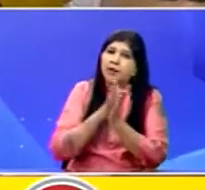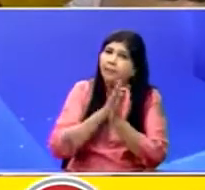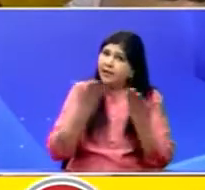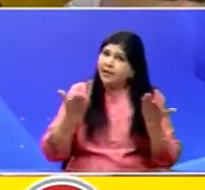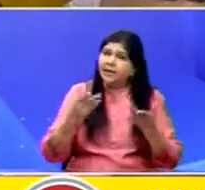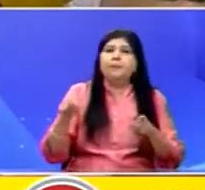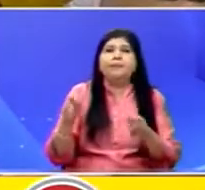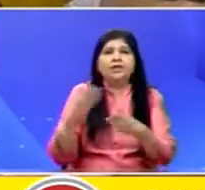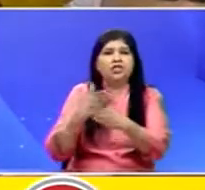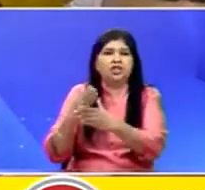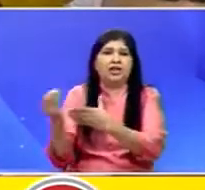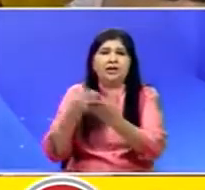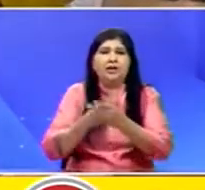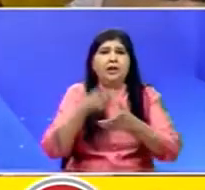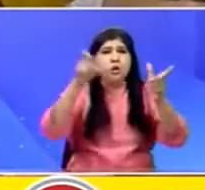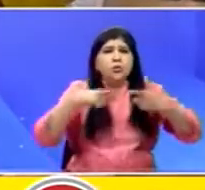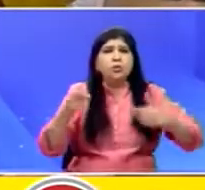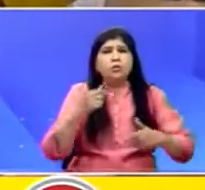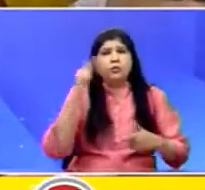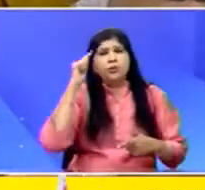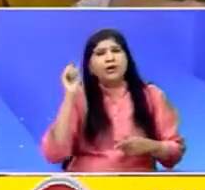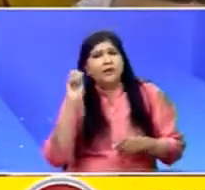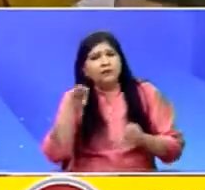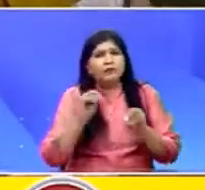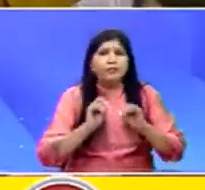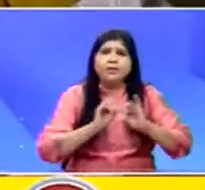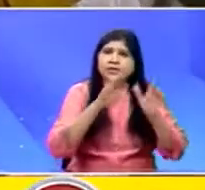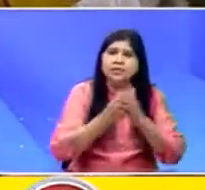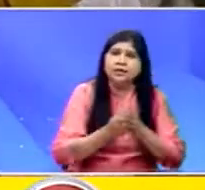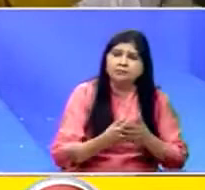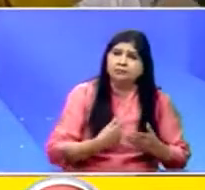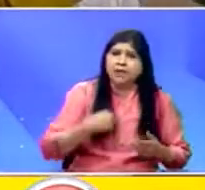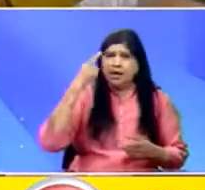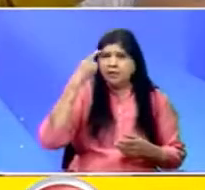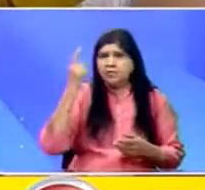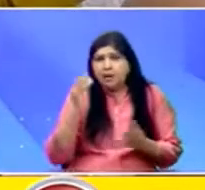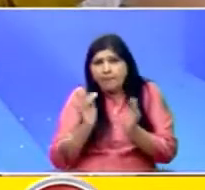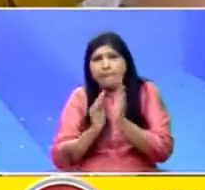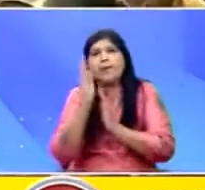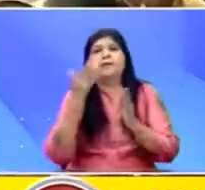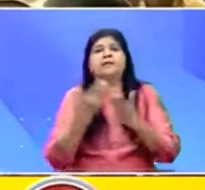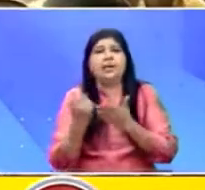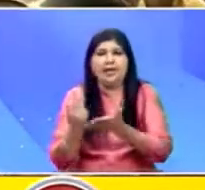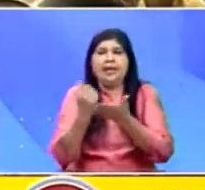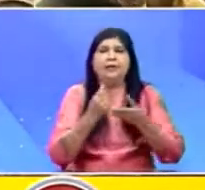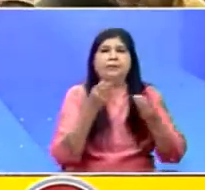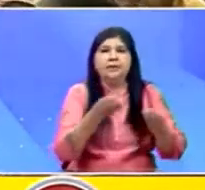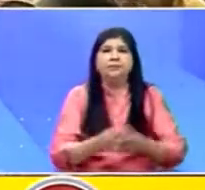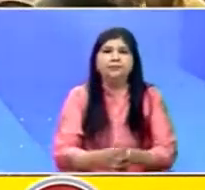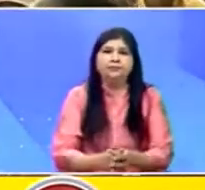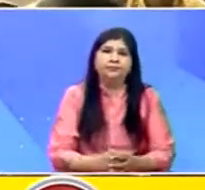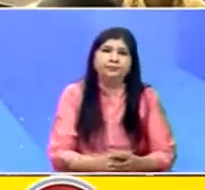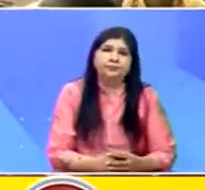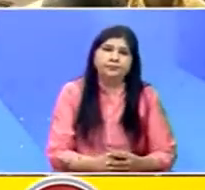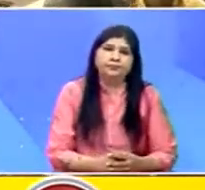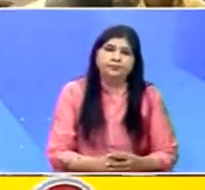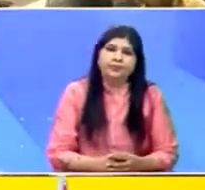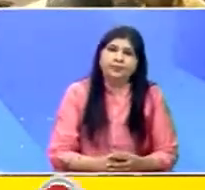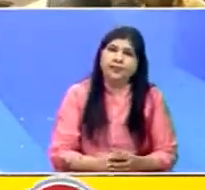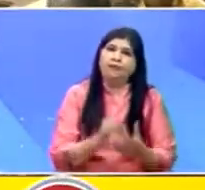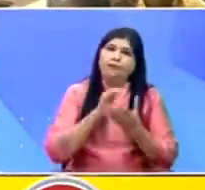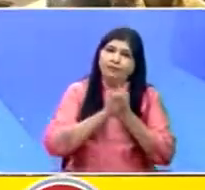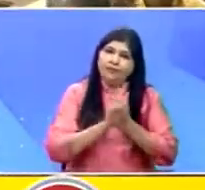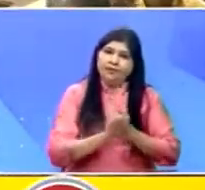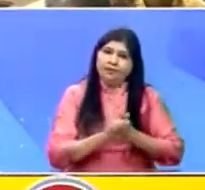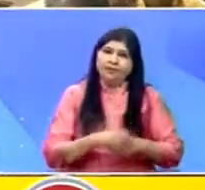करें, ताकि लोगों के बीच मिलेट्स को लेकर जागरूकता बढ़ाने में मदद मिले। मेरे प्यारे